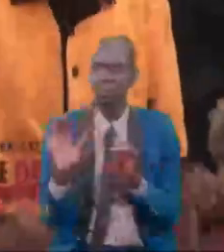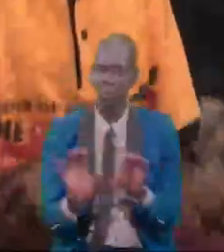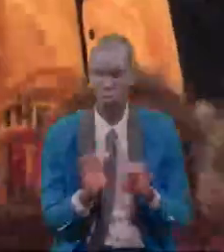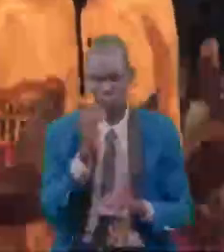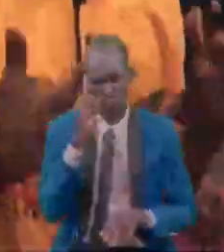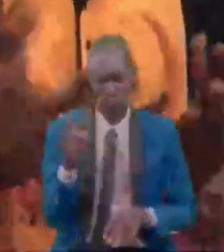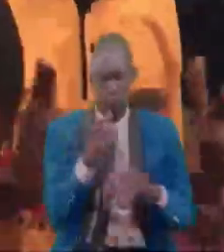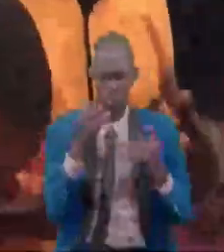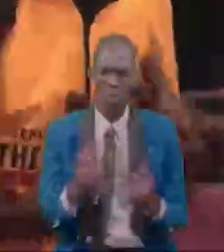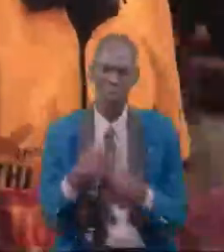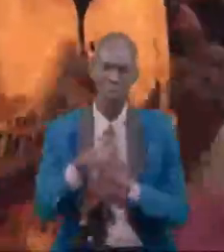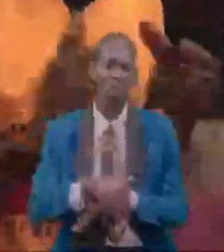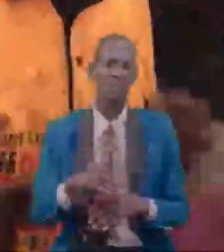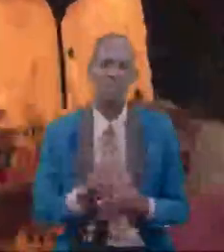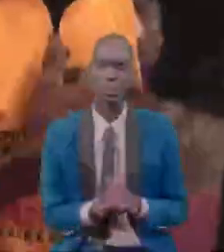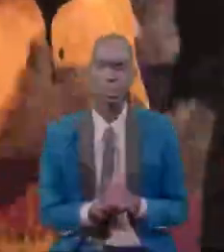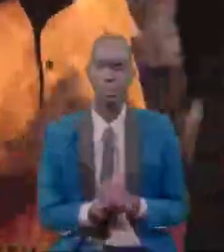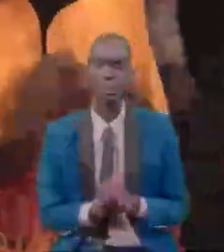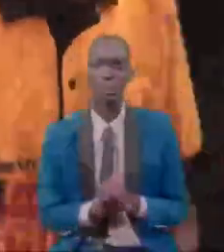tout est fait ce soir.